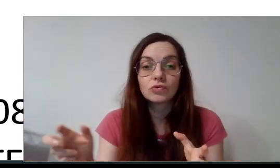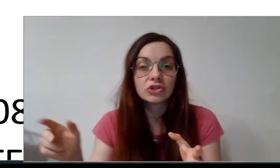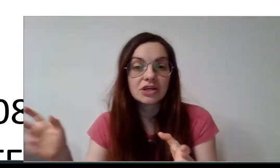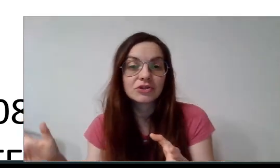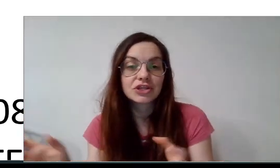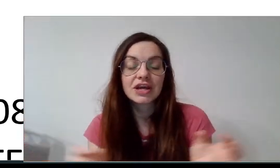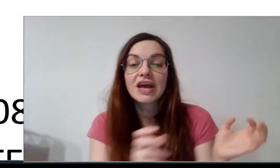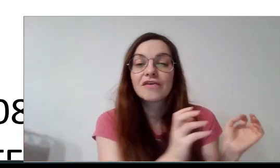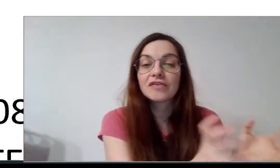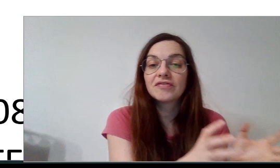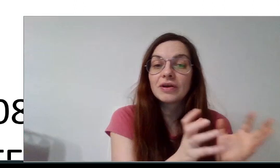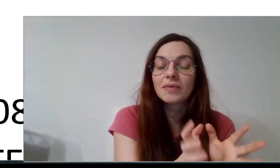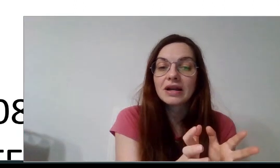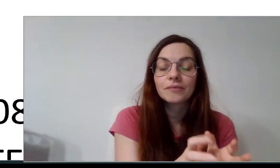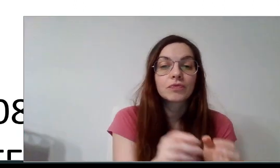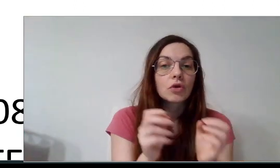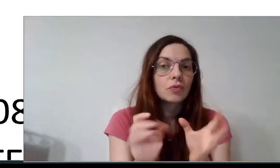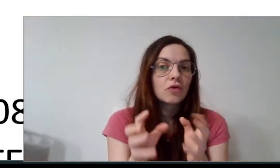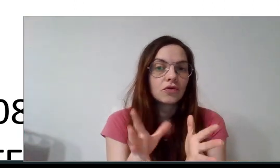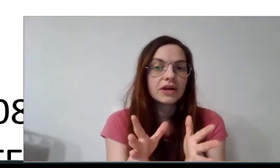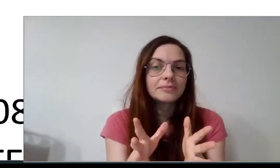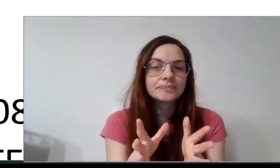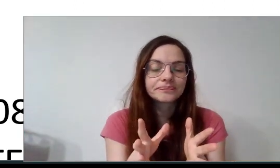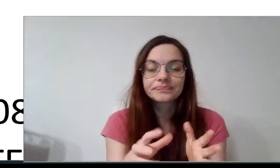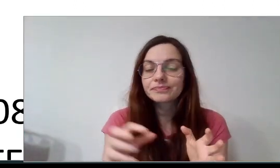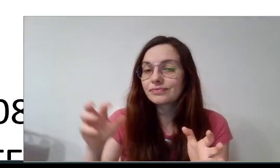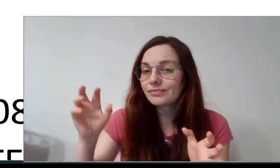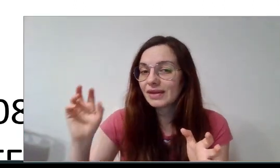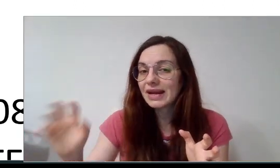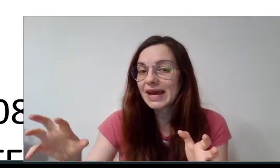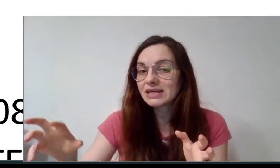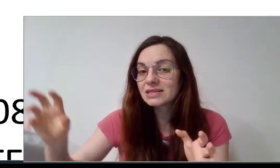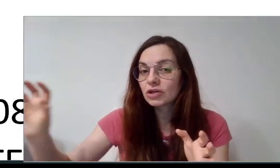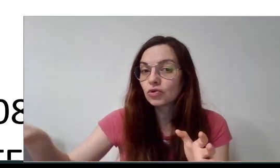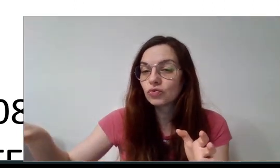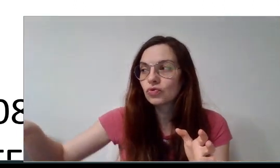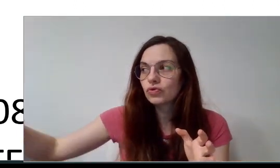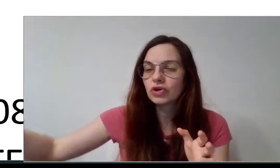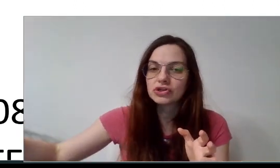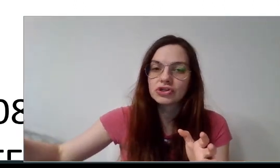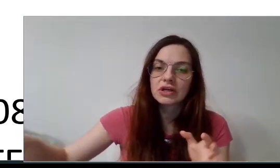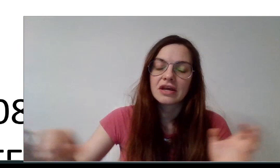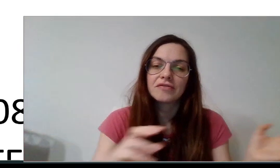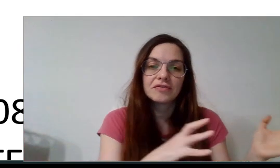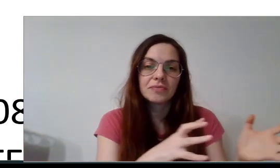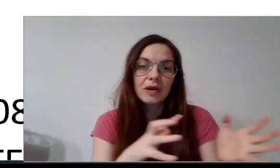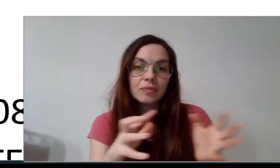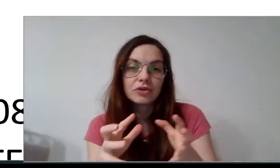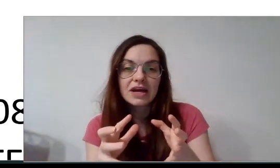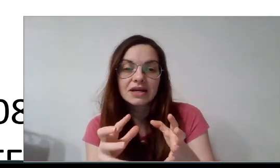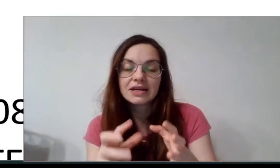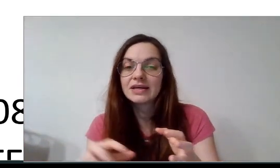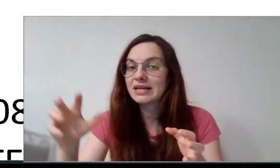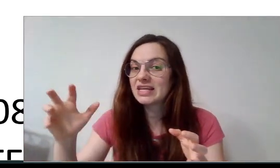nedeljno učiš nemački? Wie viel mal pro Woche lernst du Deutsch? Wie viel mal